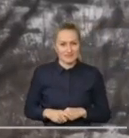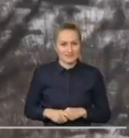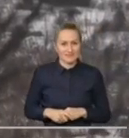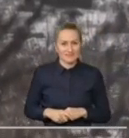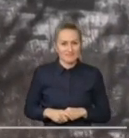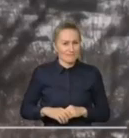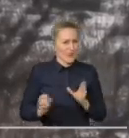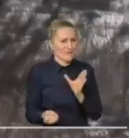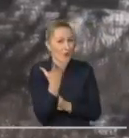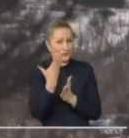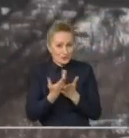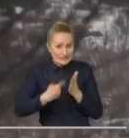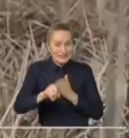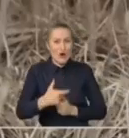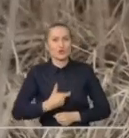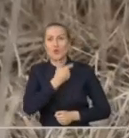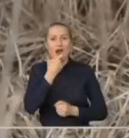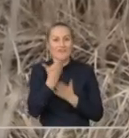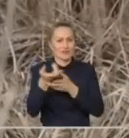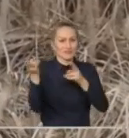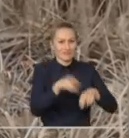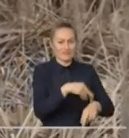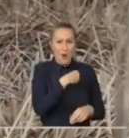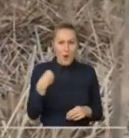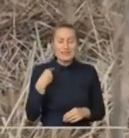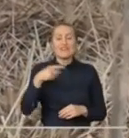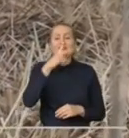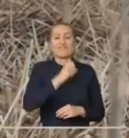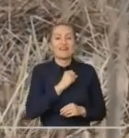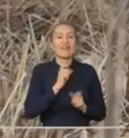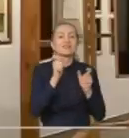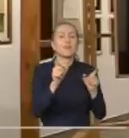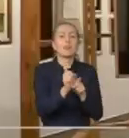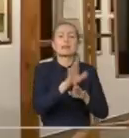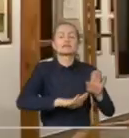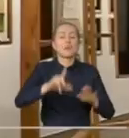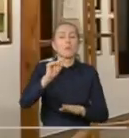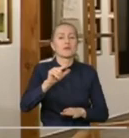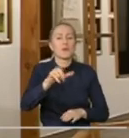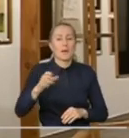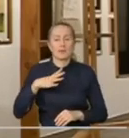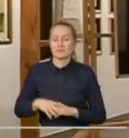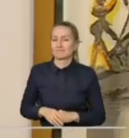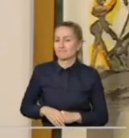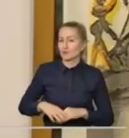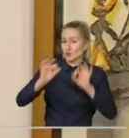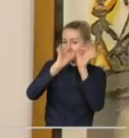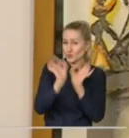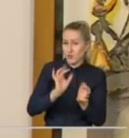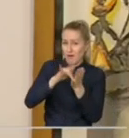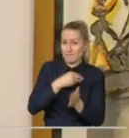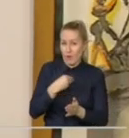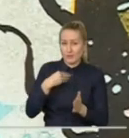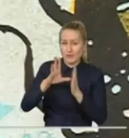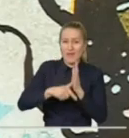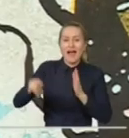Wiosna blisko. Żurawie wracają do Polski. Widziano je między innymi w okolicach Piły. Wielka sztuka w polskich miasteczkach. Dzieła Salwadora